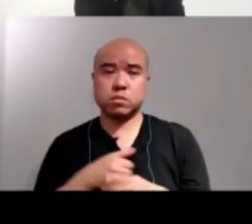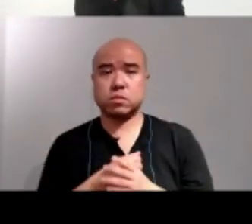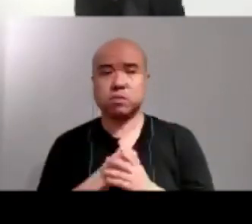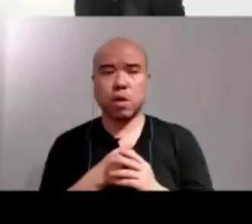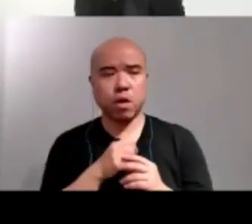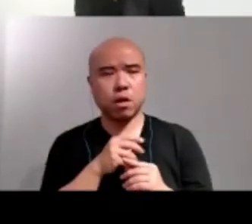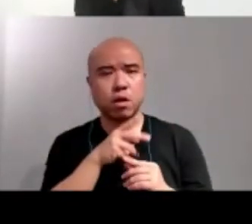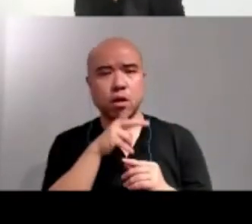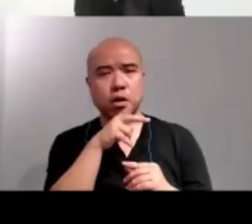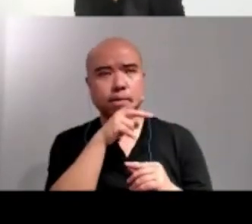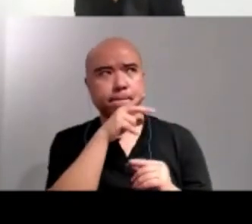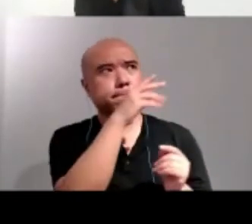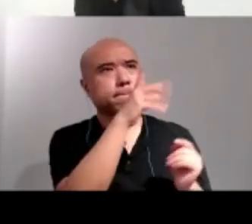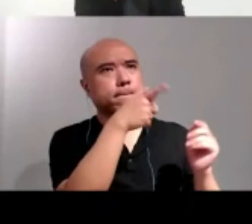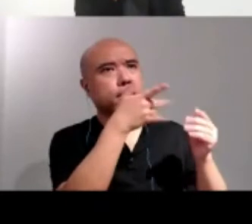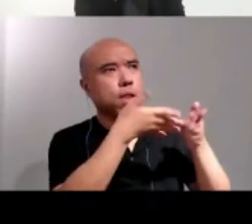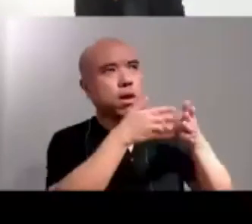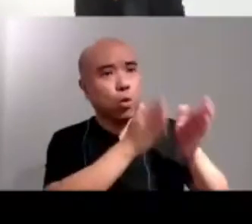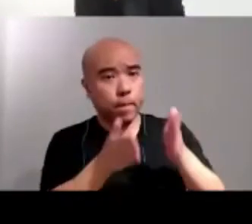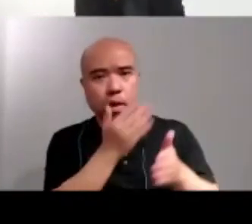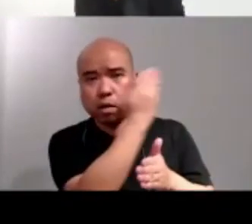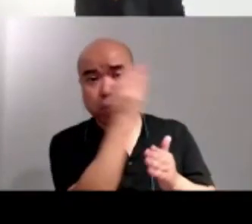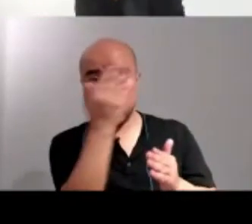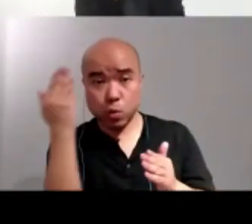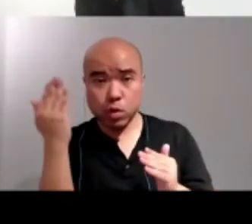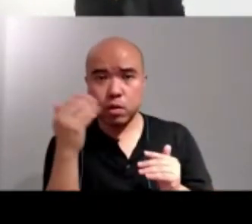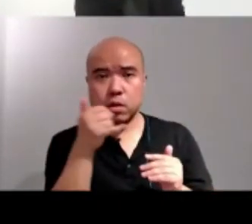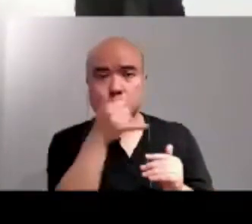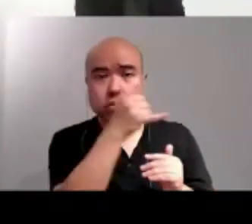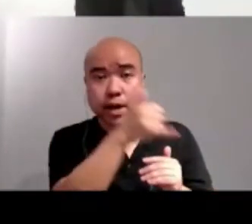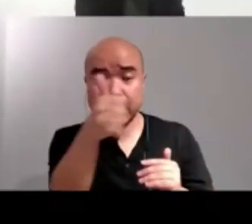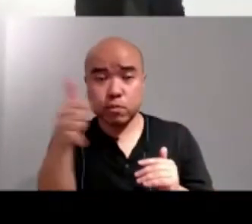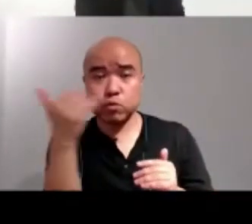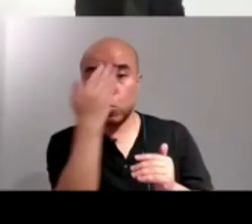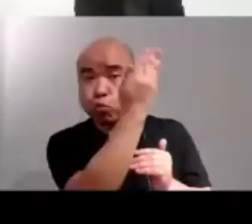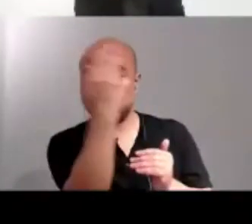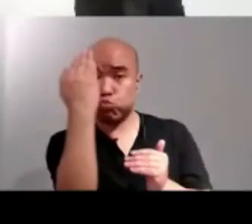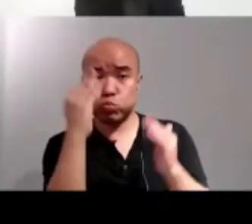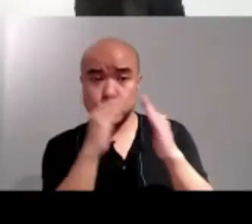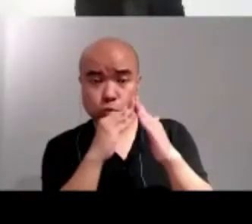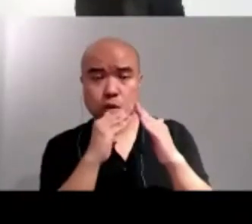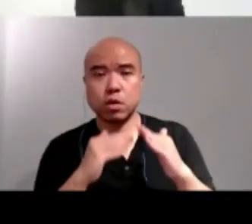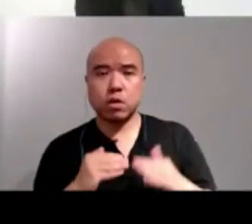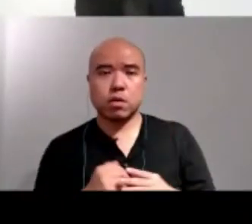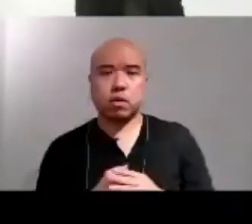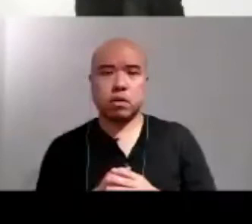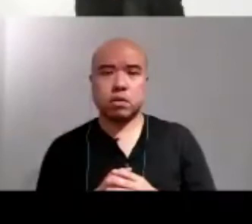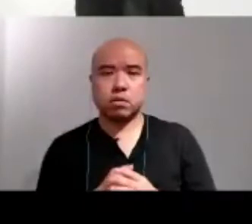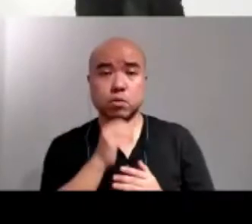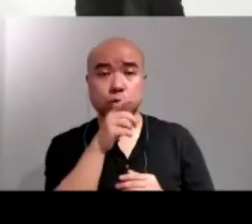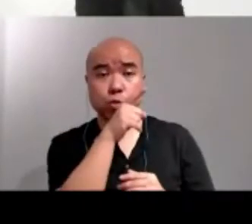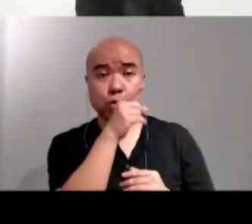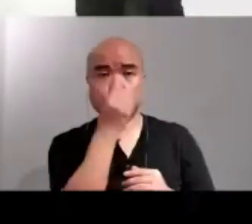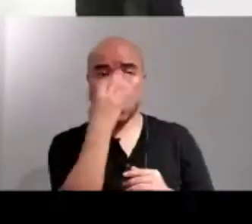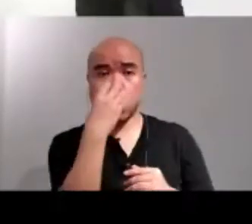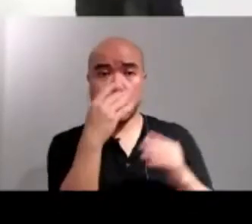策展咗唔同嘅展覽。呢、這個展覽進入咗唔同嘅 gallery， 唔同嘅展覽空間。去同唔同嘅香港市民一齊去